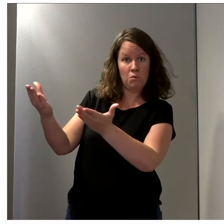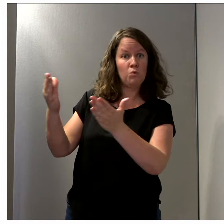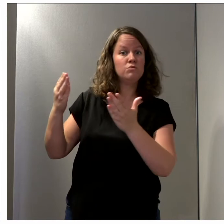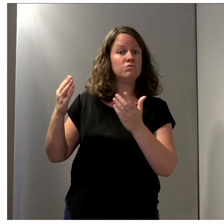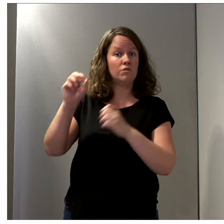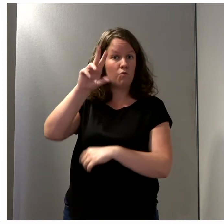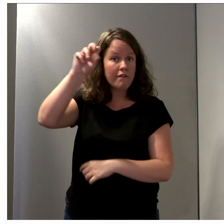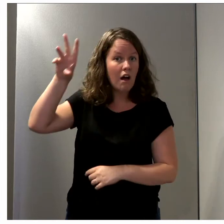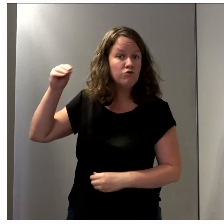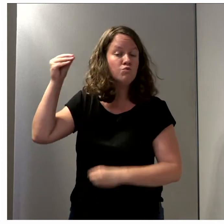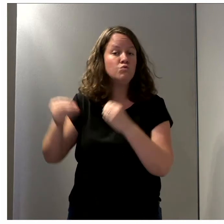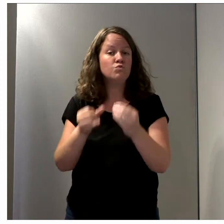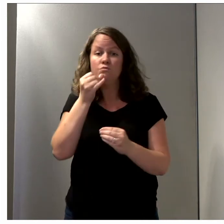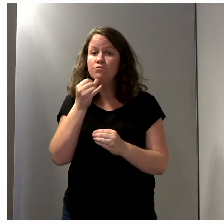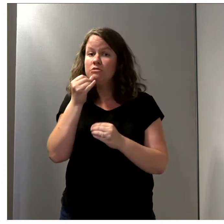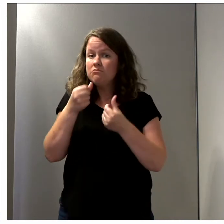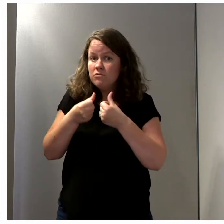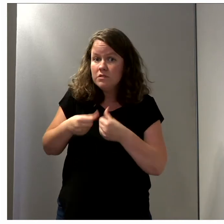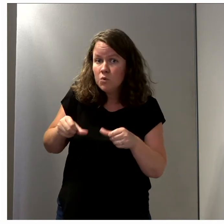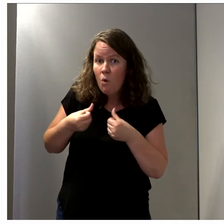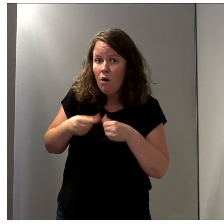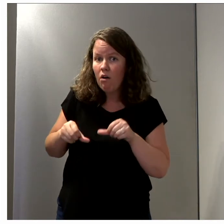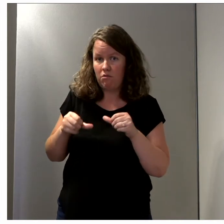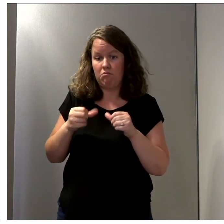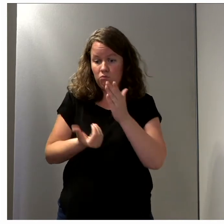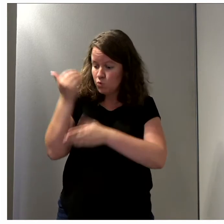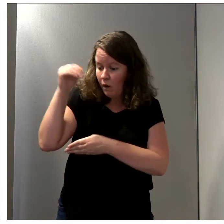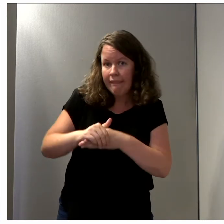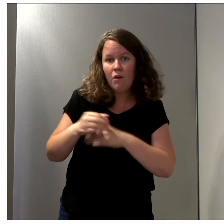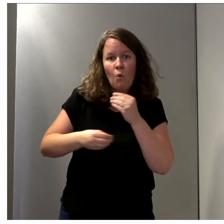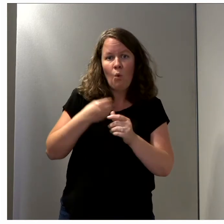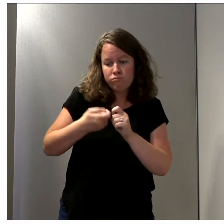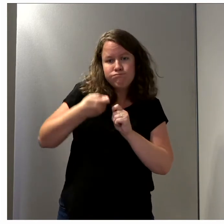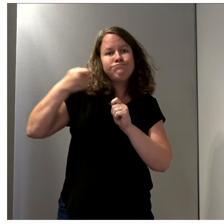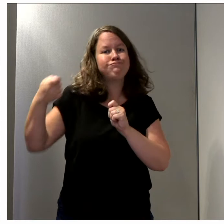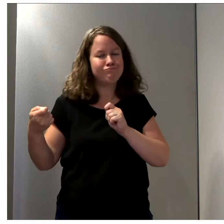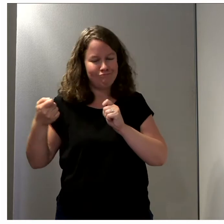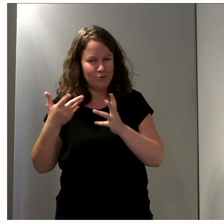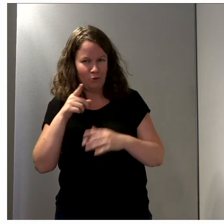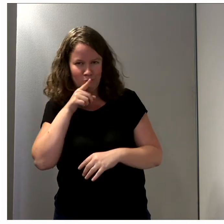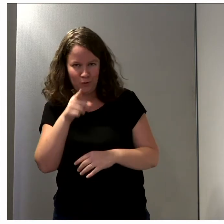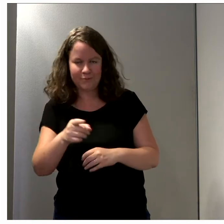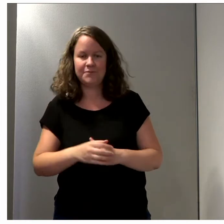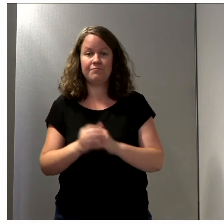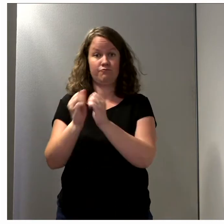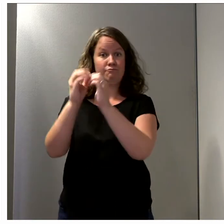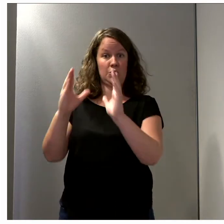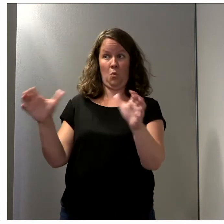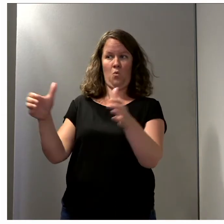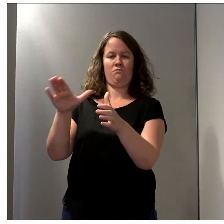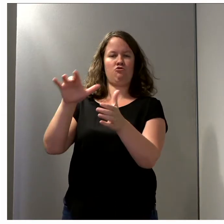se faire de petits séjours, soit la journée, soit sur des périodes un peu plus longues. Et rattaché à cette maison qui est à nous, il y a